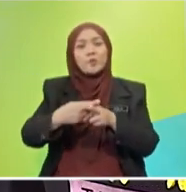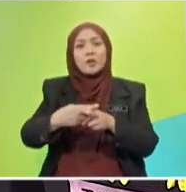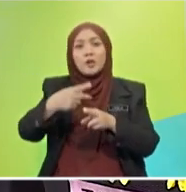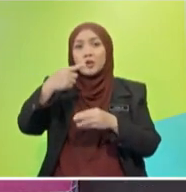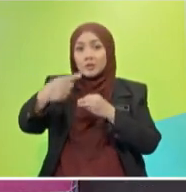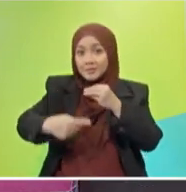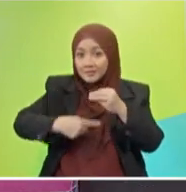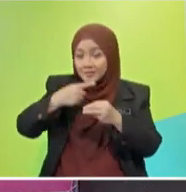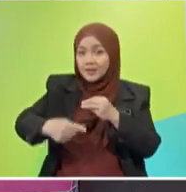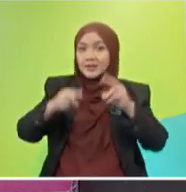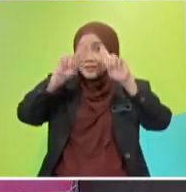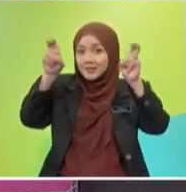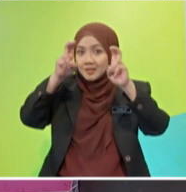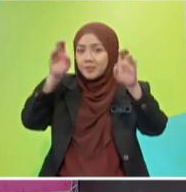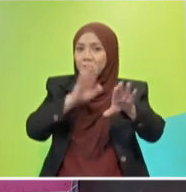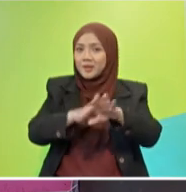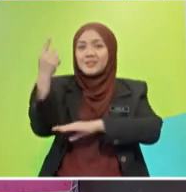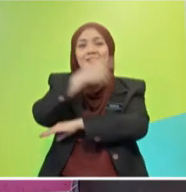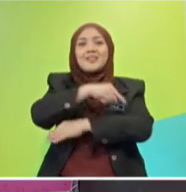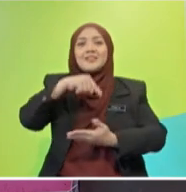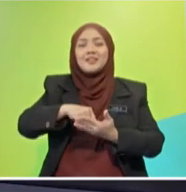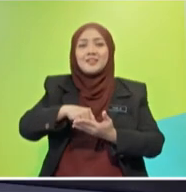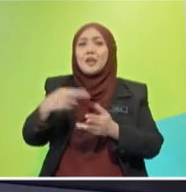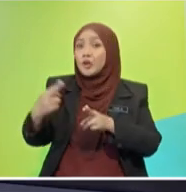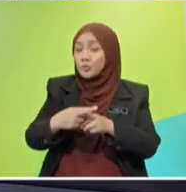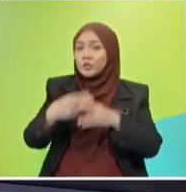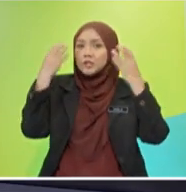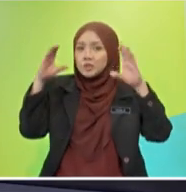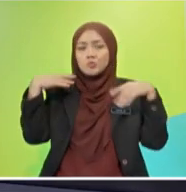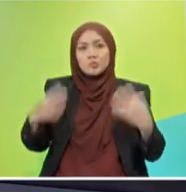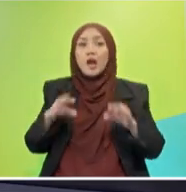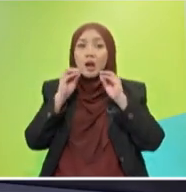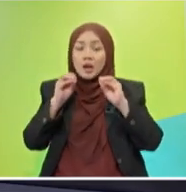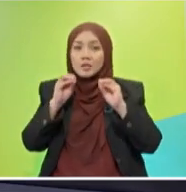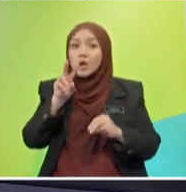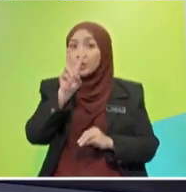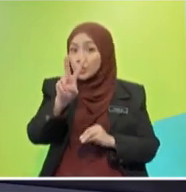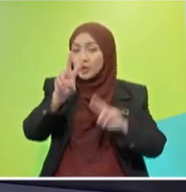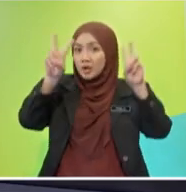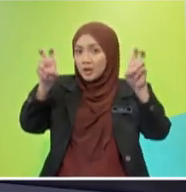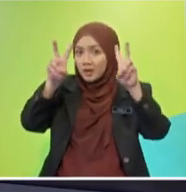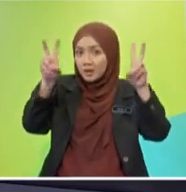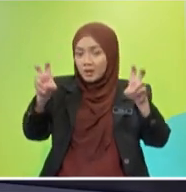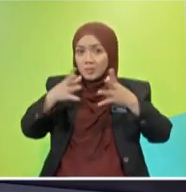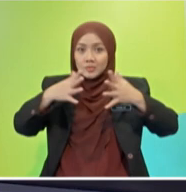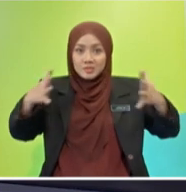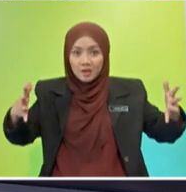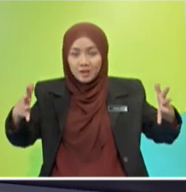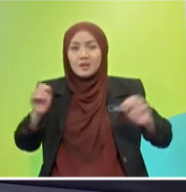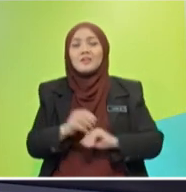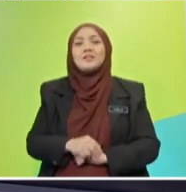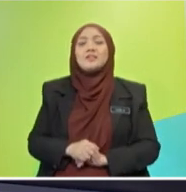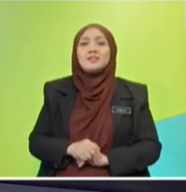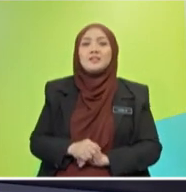ini Oke rumusannya cikgusta aja 2 topik yang besar ya besar